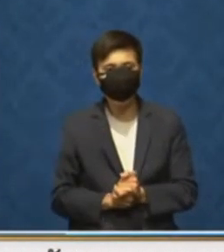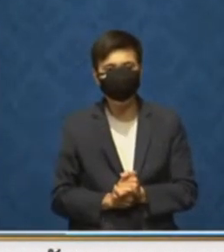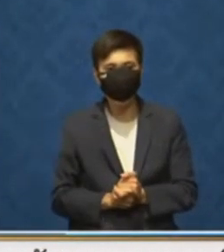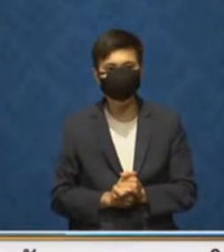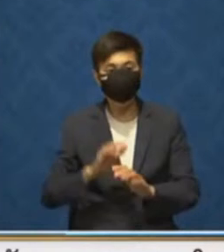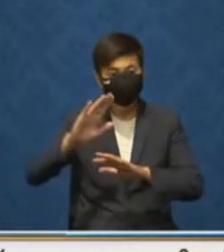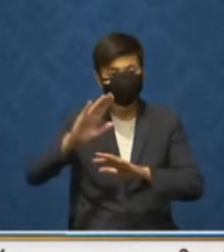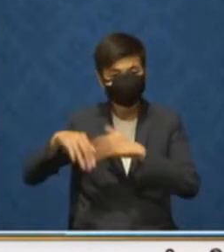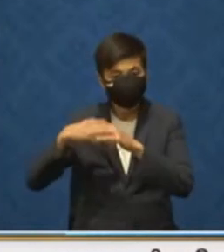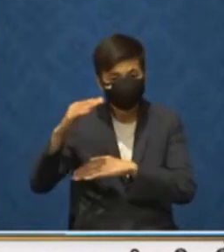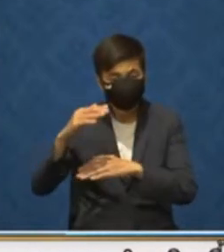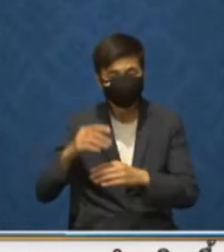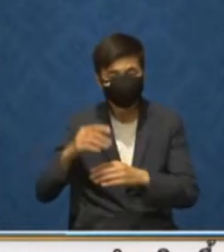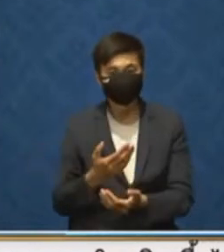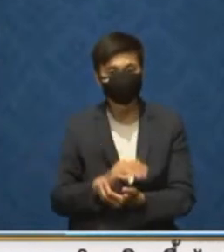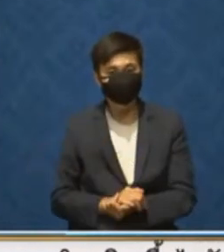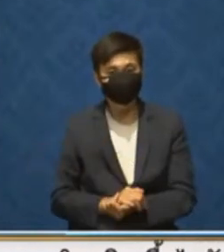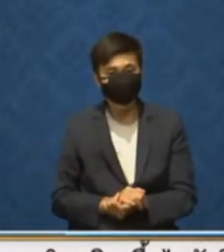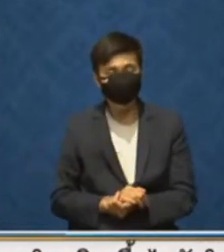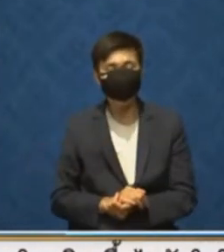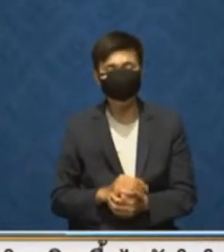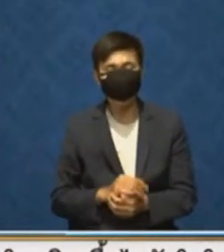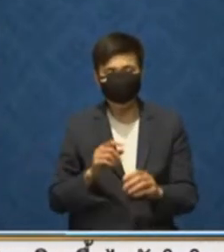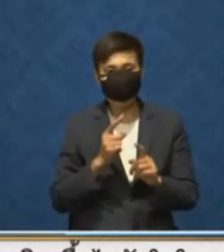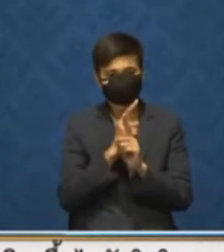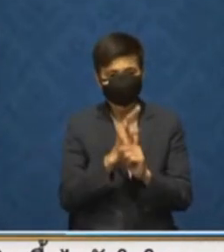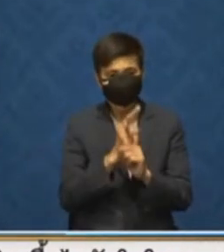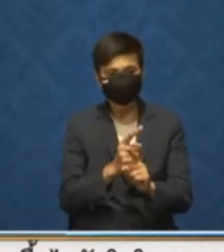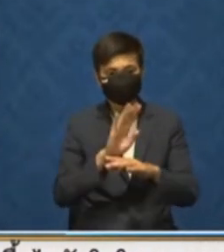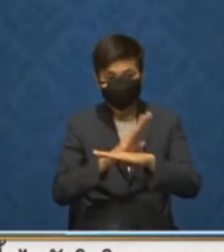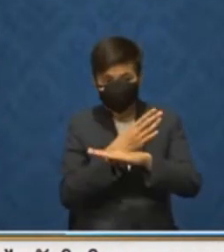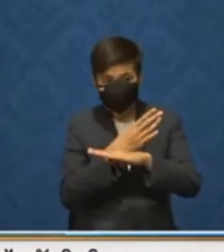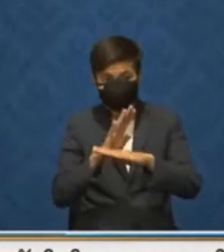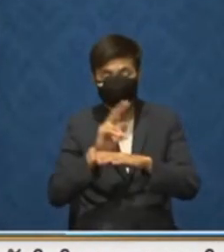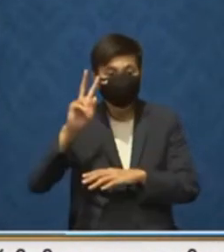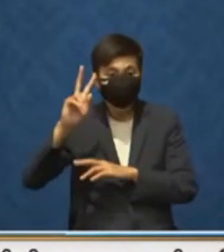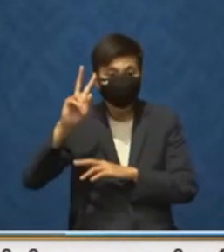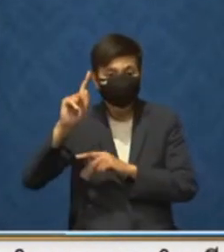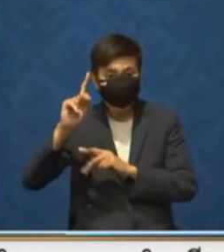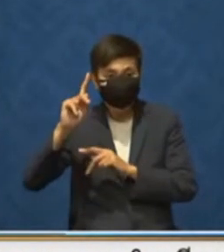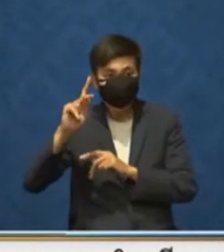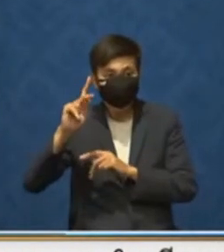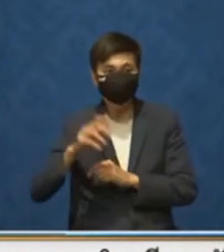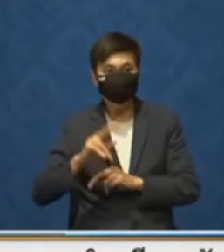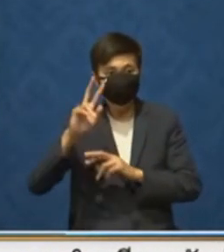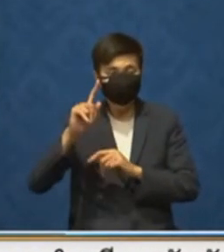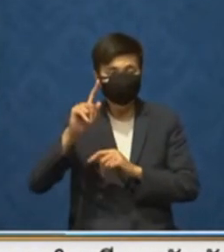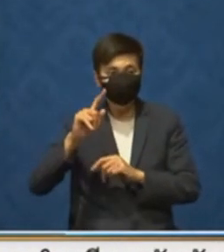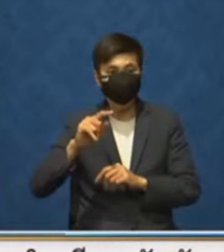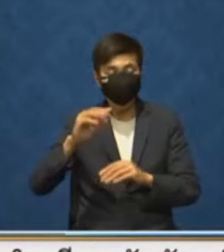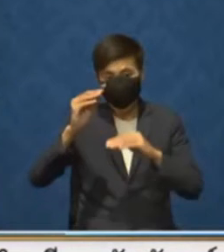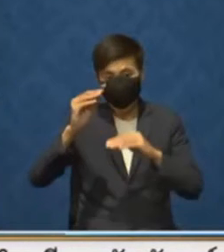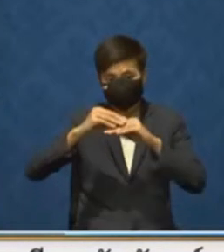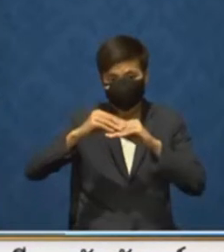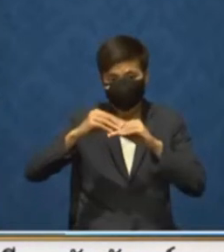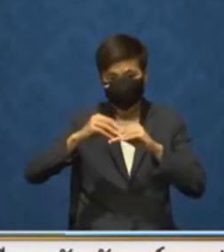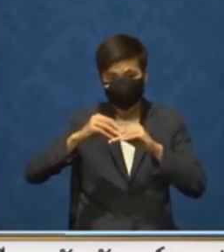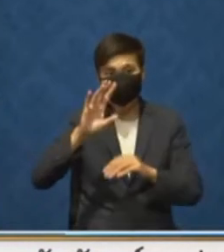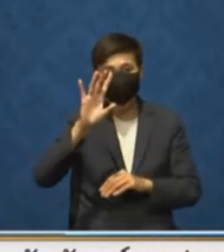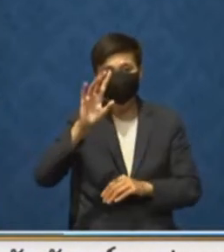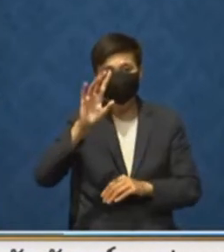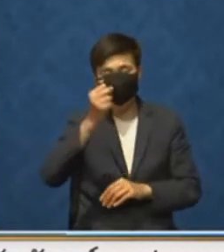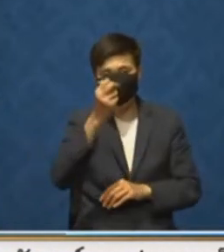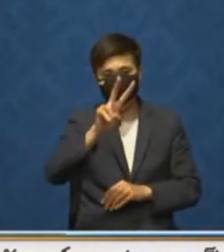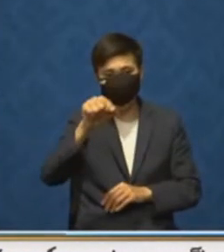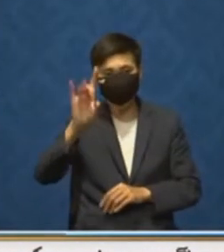โตของสินเชื่อแยกตามประเภทธุรกิจของสีเขียวธุรกิจใหญ่โตขึ้น 12.8เปอร์เซ็นต์ในขณะที่สีแดงถ้าไม่